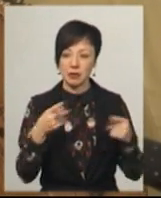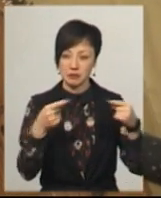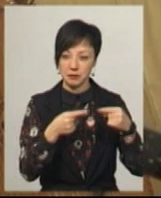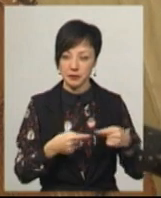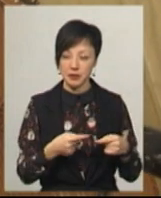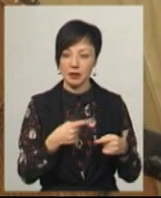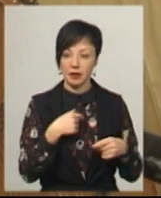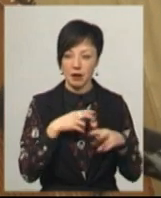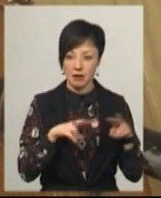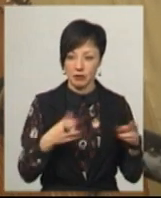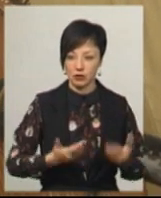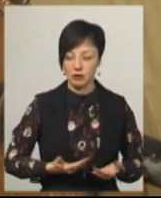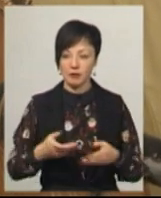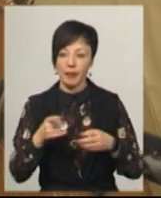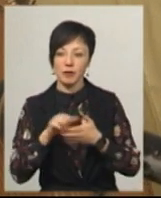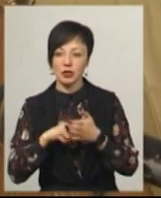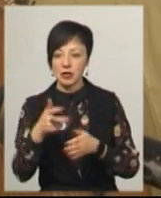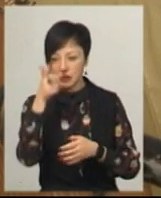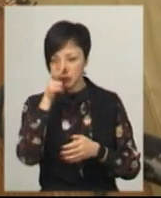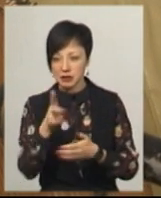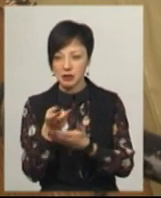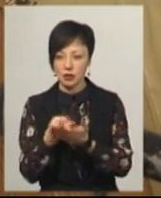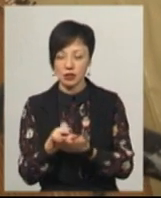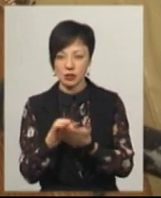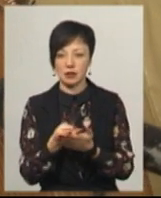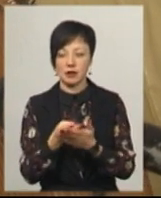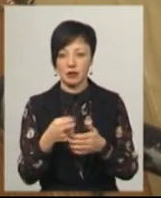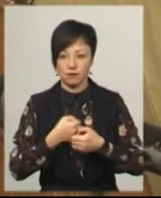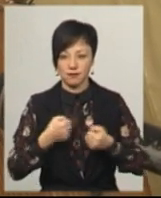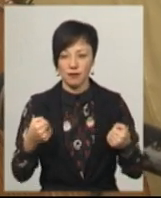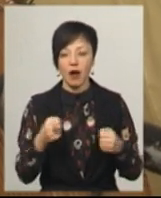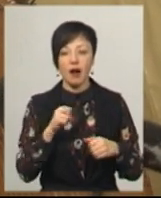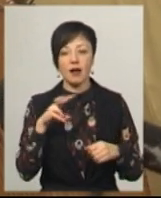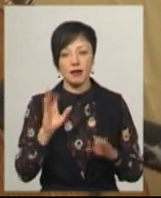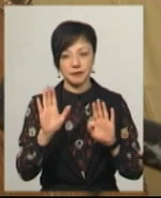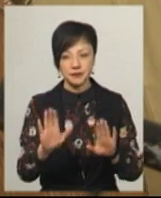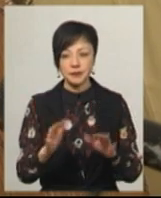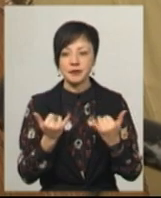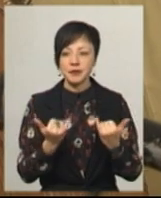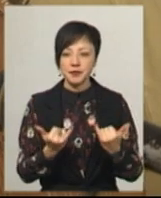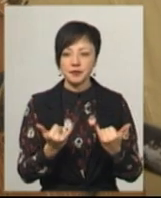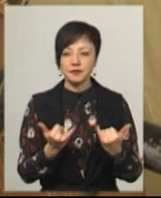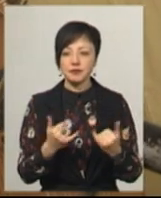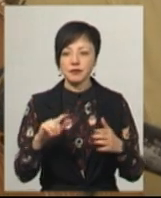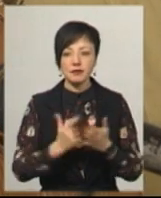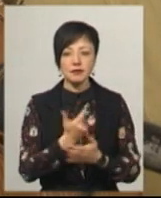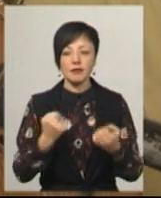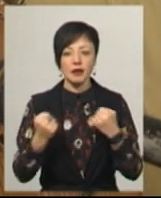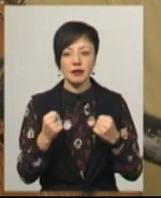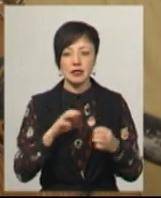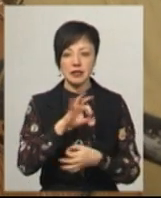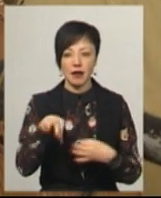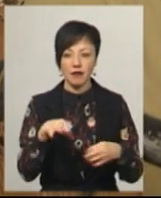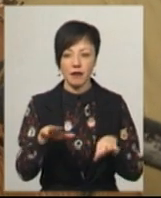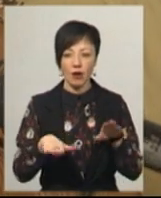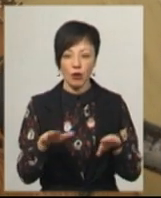то є причини. Там я 3 місяці лежав, протезом міг вдягнути. Ну, але то таке. Зараз знову борюся з зайвою вагою,